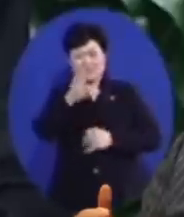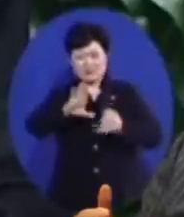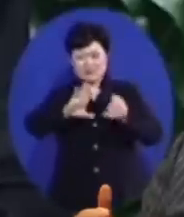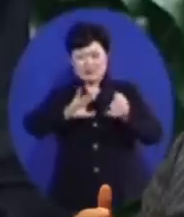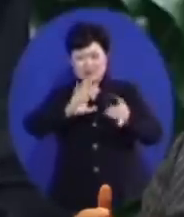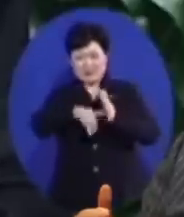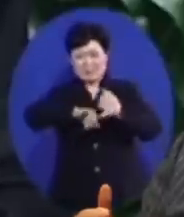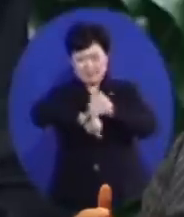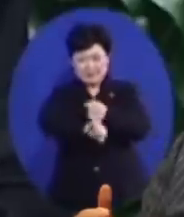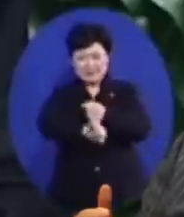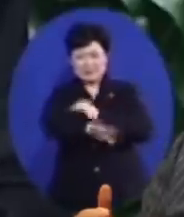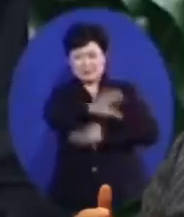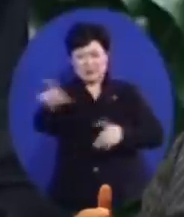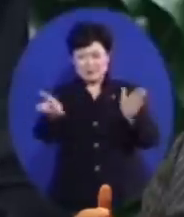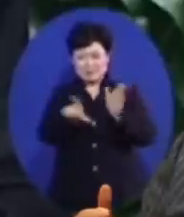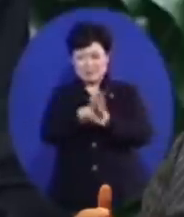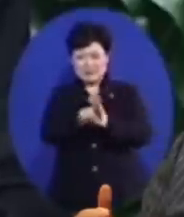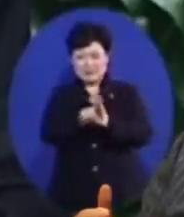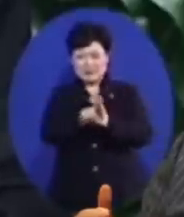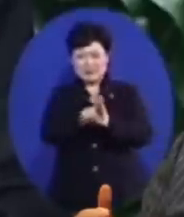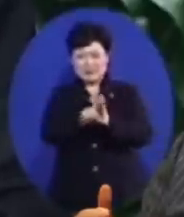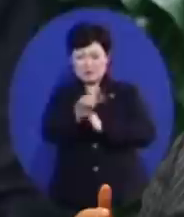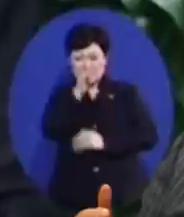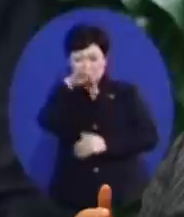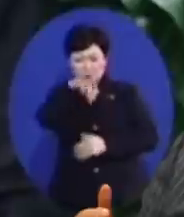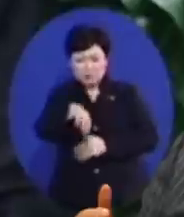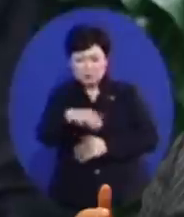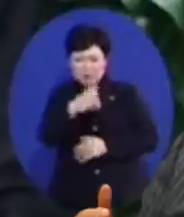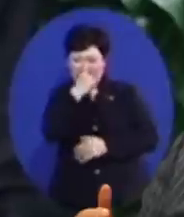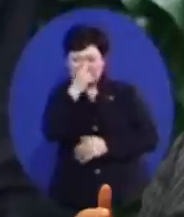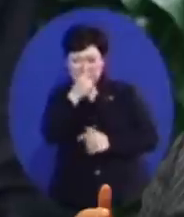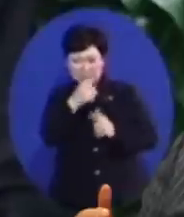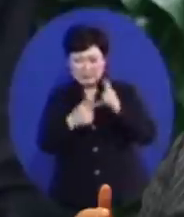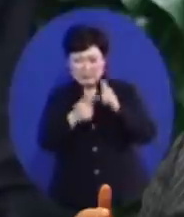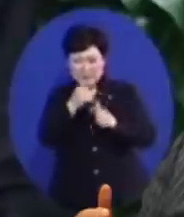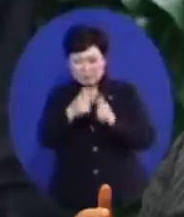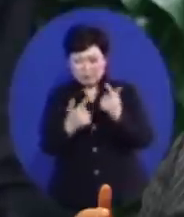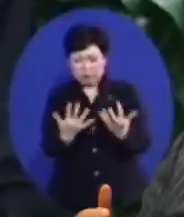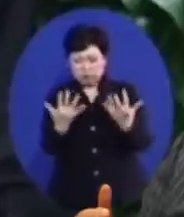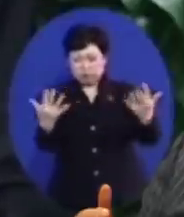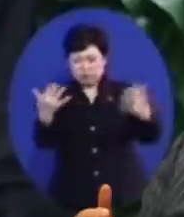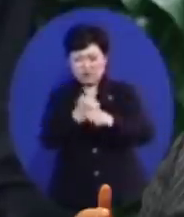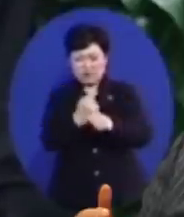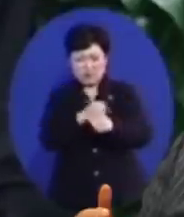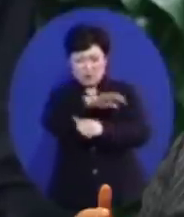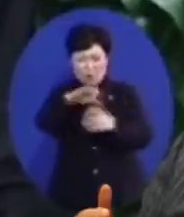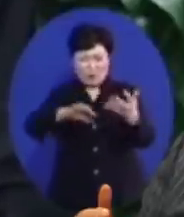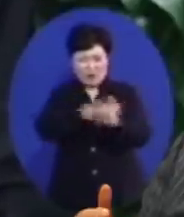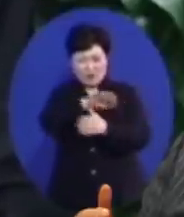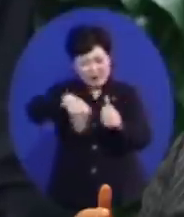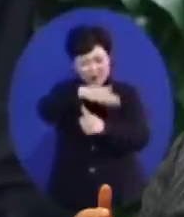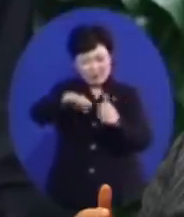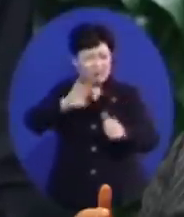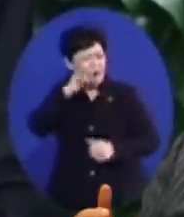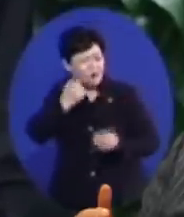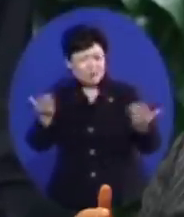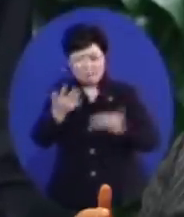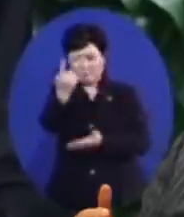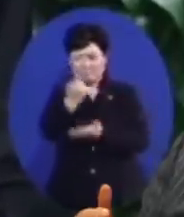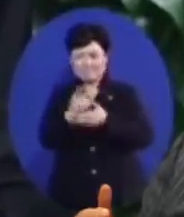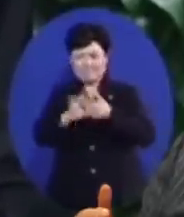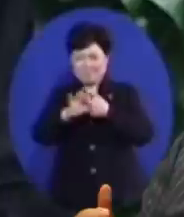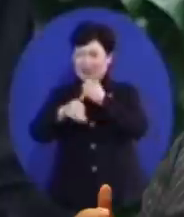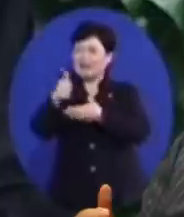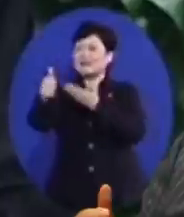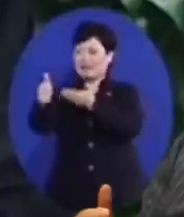우리의 있는 처소가 가시둥지가 되고 우리의 환경에 여러 가지 어려운 일이 다가오면